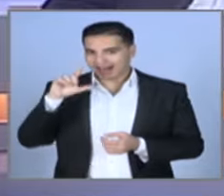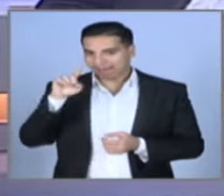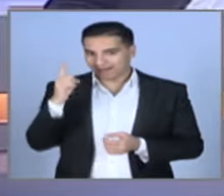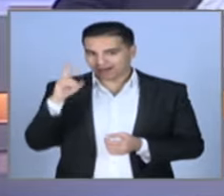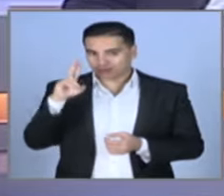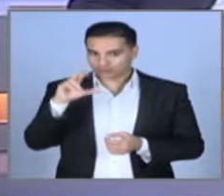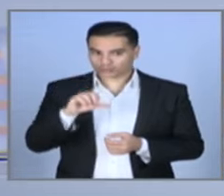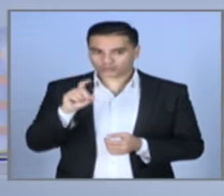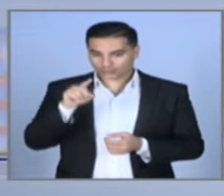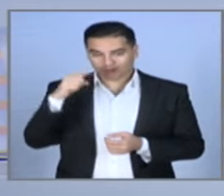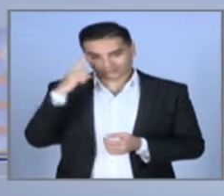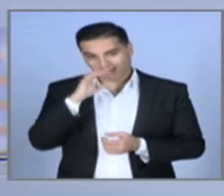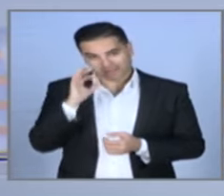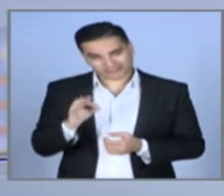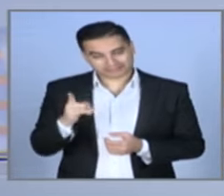صعب جدا.